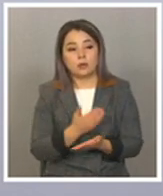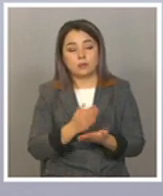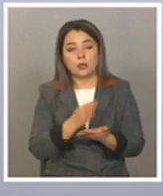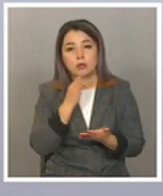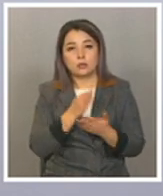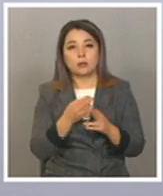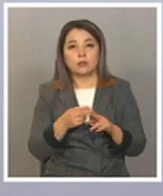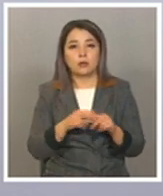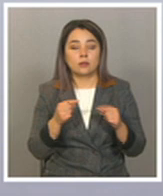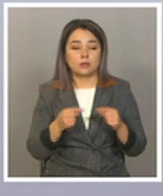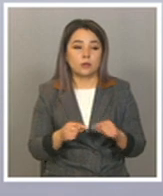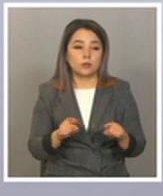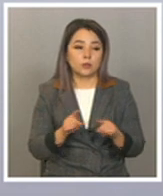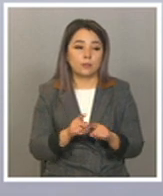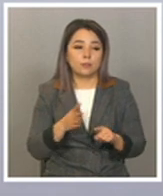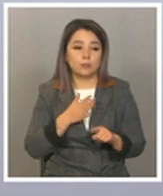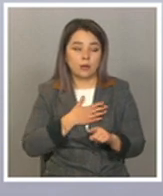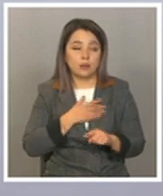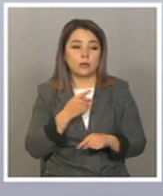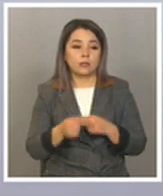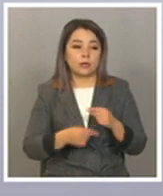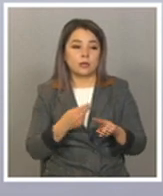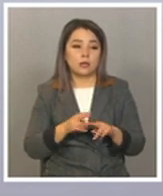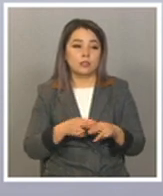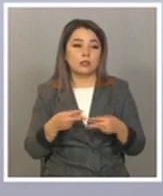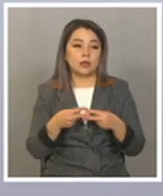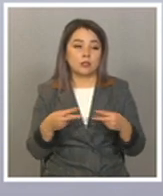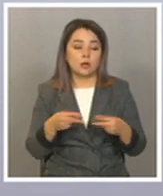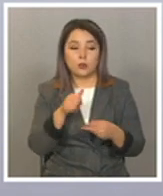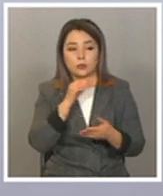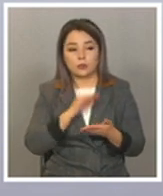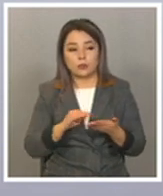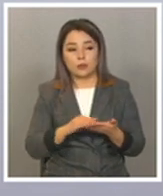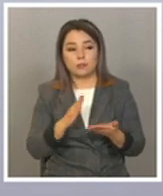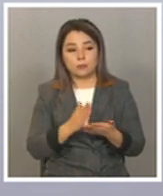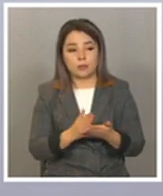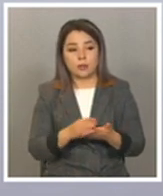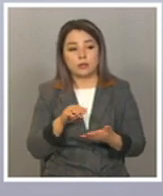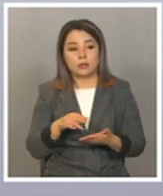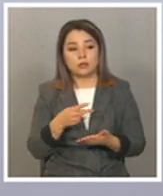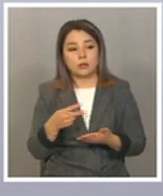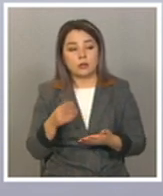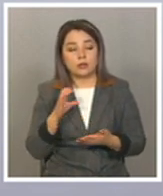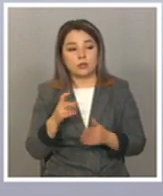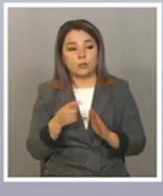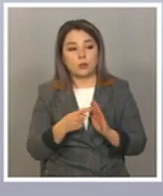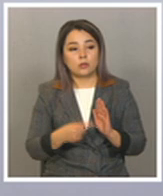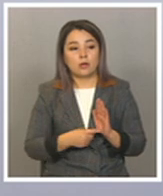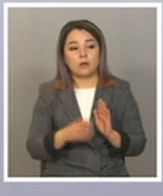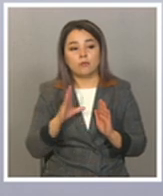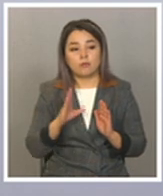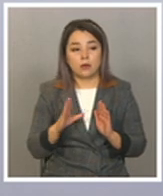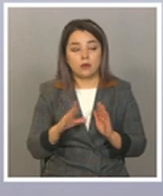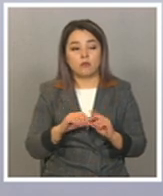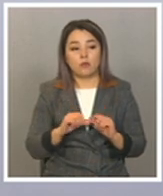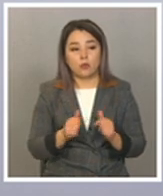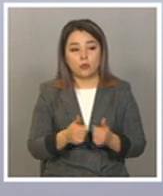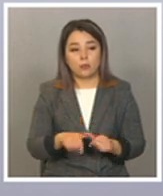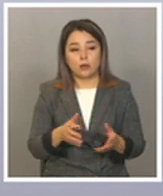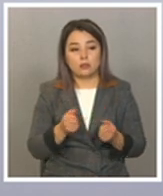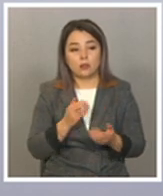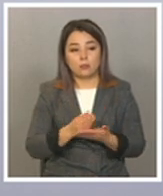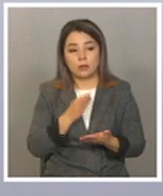белгілеулерге сәйкес, біз енді келесі теңдеуді құрамыз. T тең S бөлінген V формуласын пайдалану